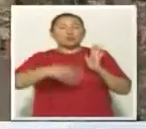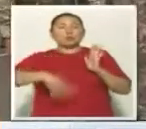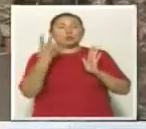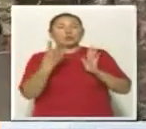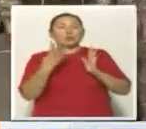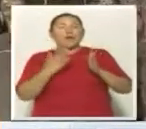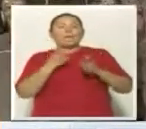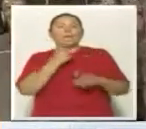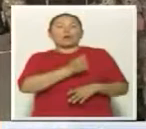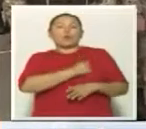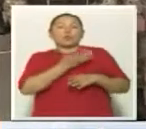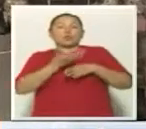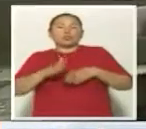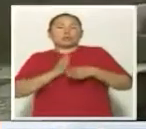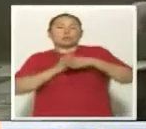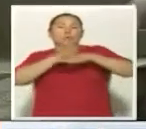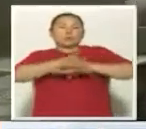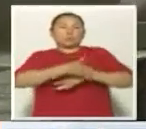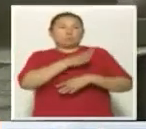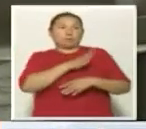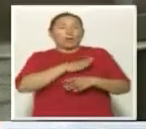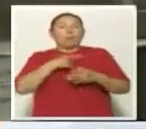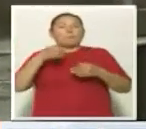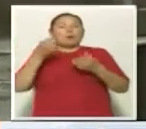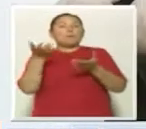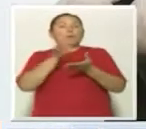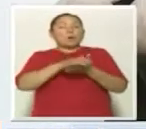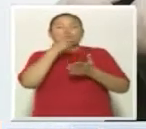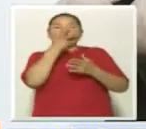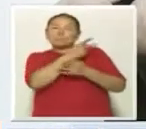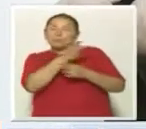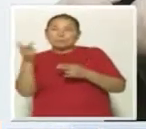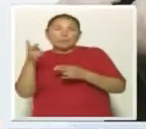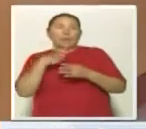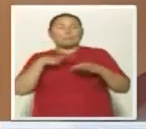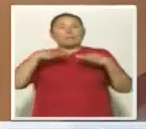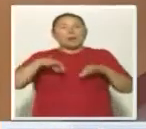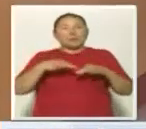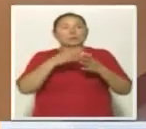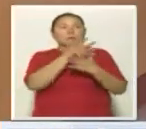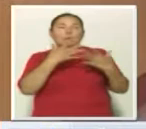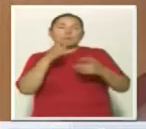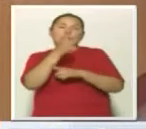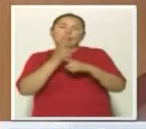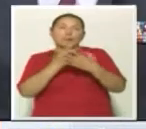барды. Әскери бөлімнің жауынгерлік техникасымен танысты. Сарбаздардың оқу корпусы мен үй жайларын аралап